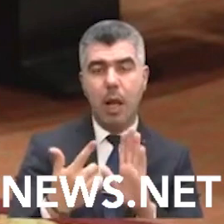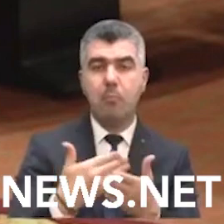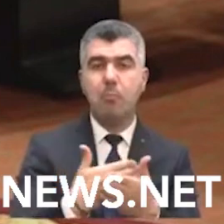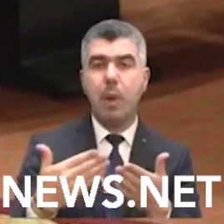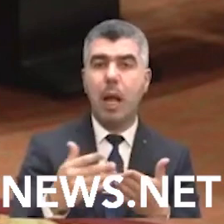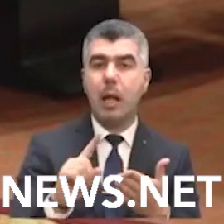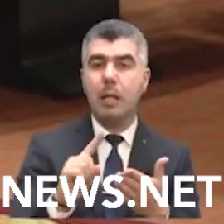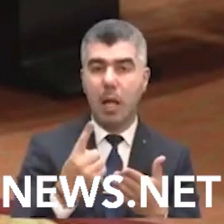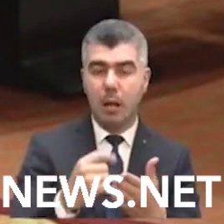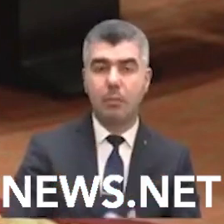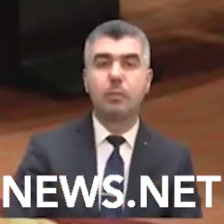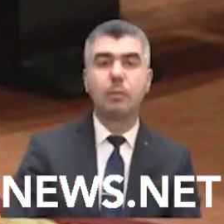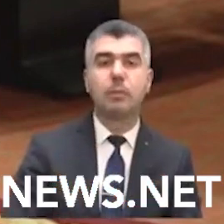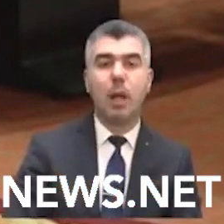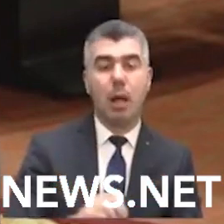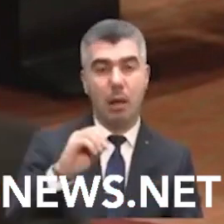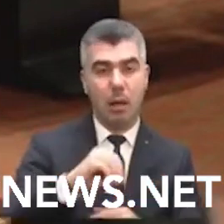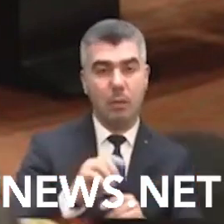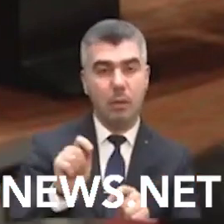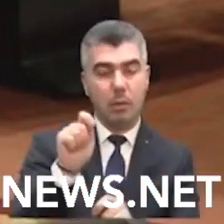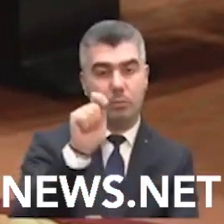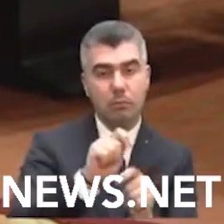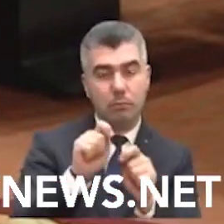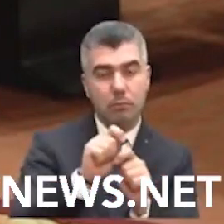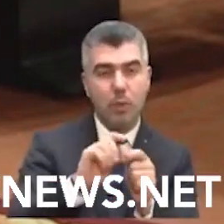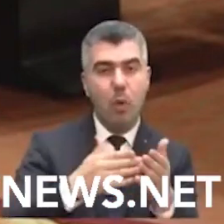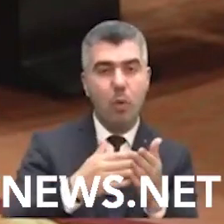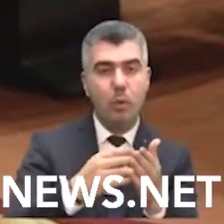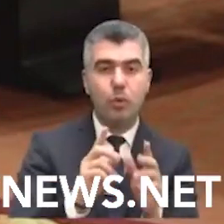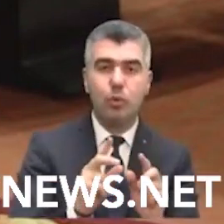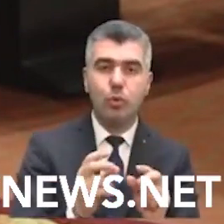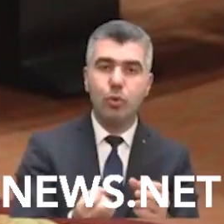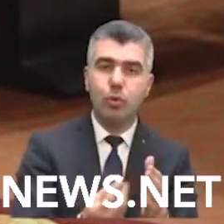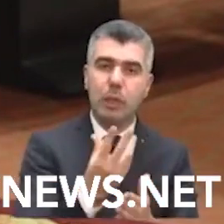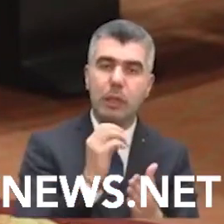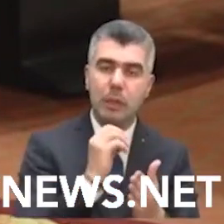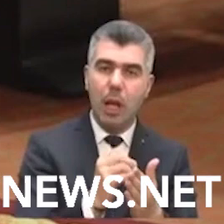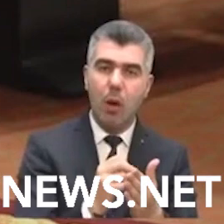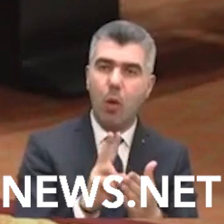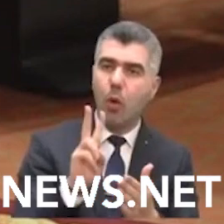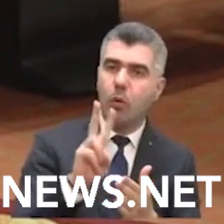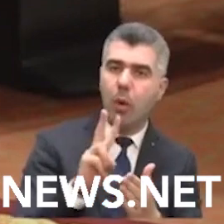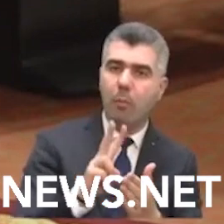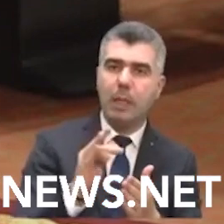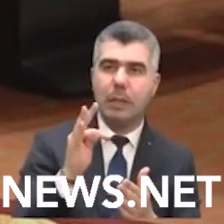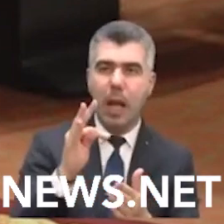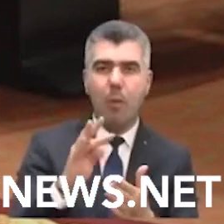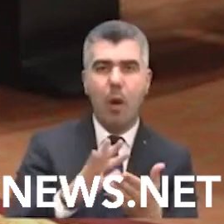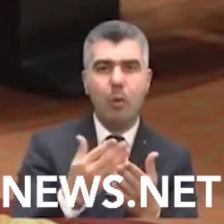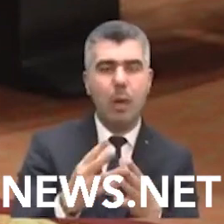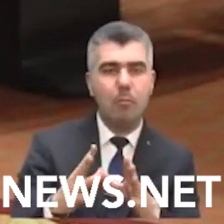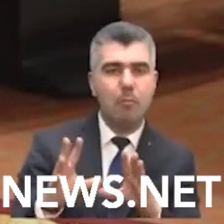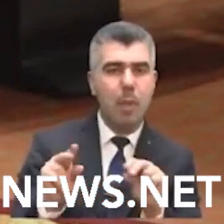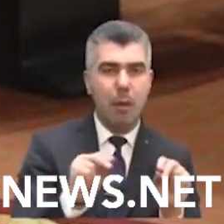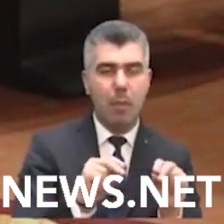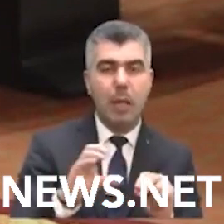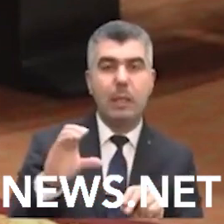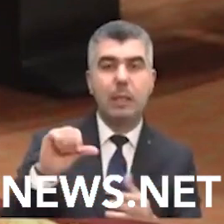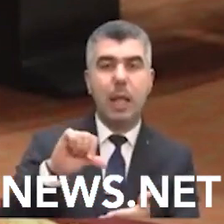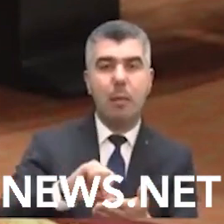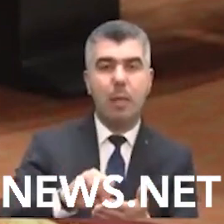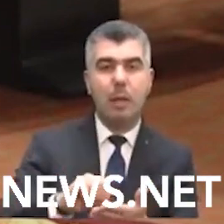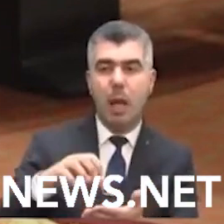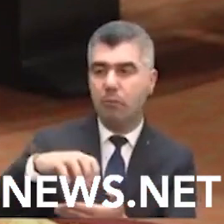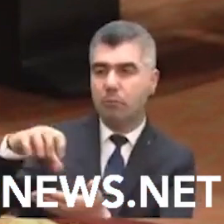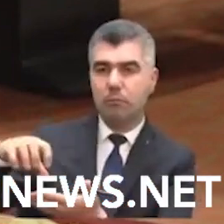درهم. وستساهم هذه الشبكة في تجويد عروض النقل المكثف على مستوى الدار البيضاء